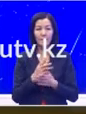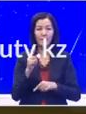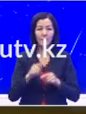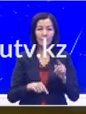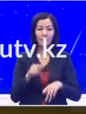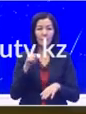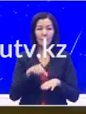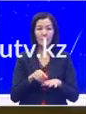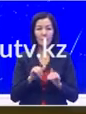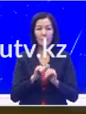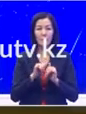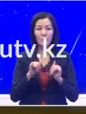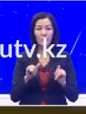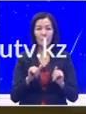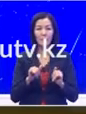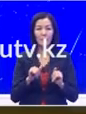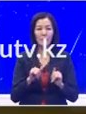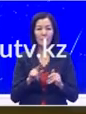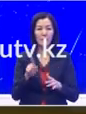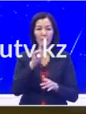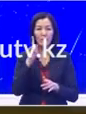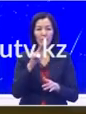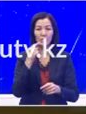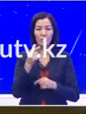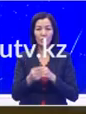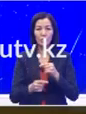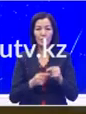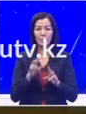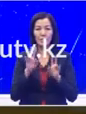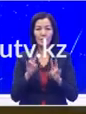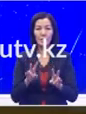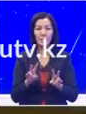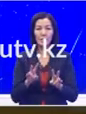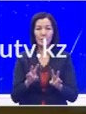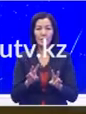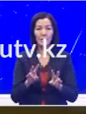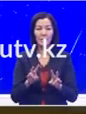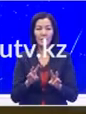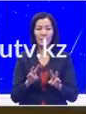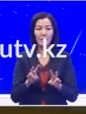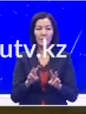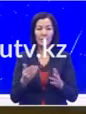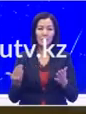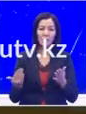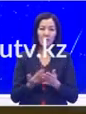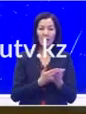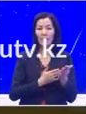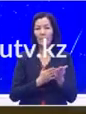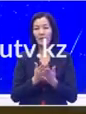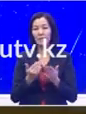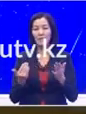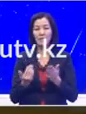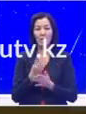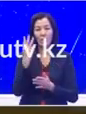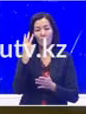сезімді оятатындай, және де жас буынға тек қана марша біразды емес, жаңа бағытта бір жаңа стильде ән